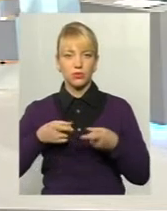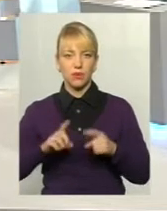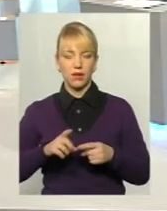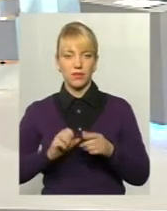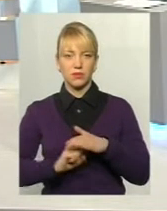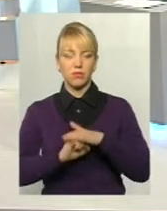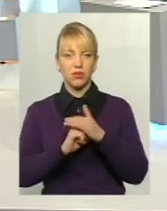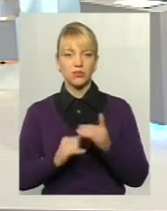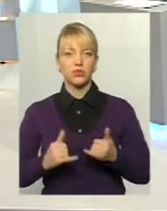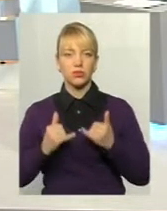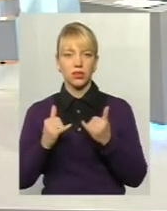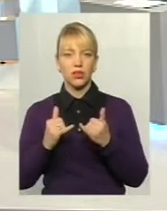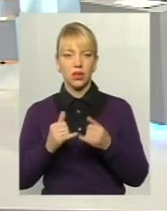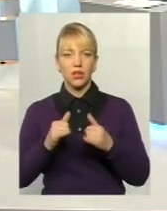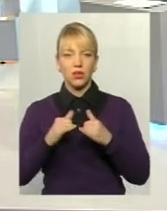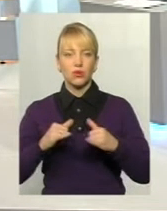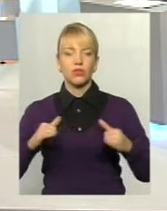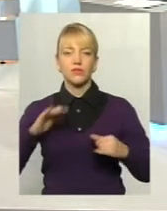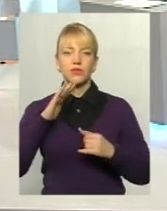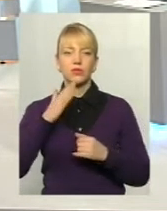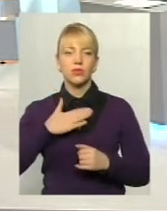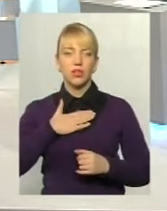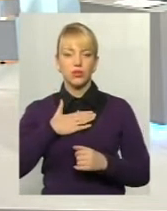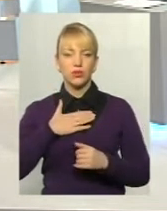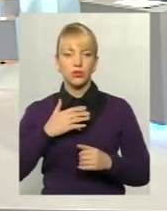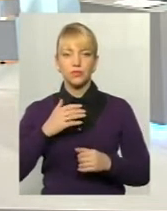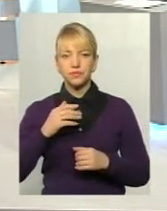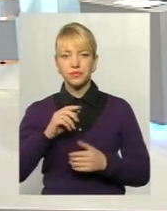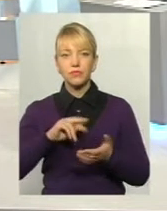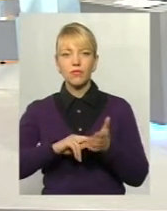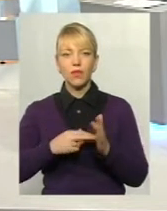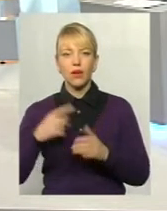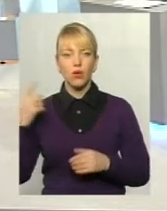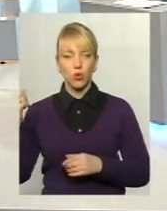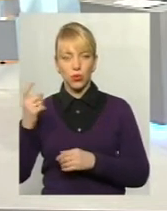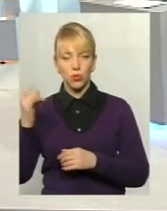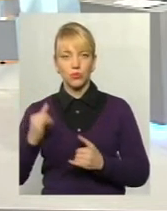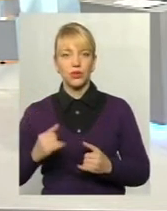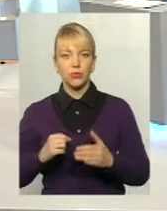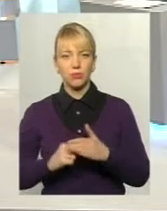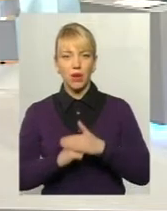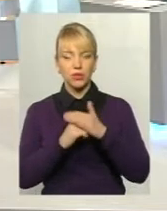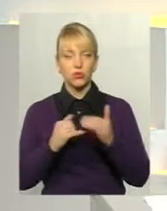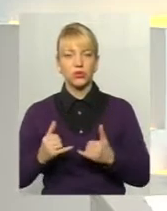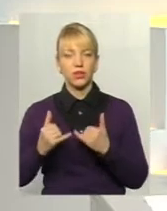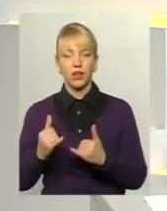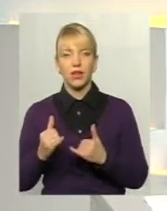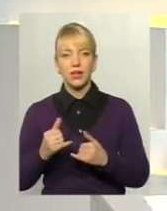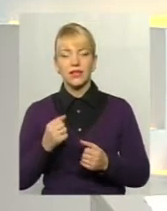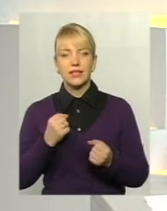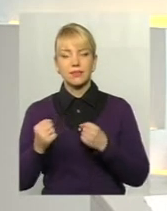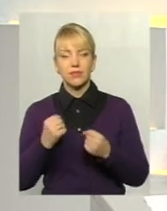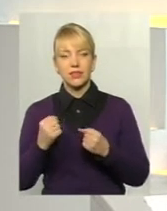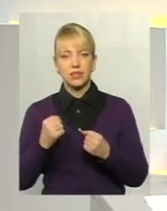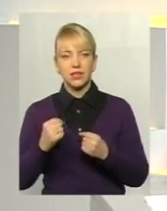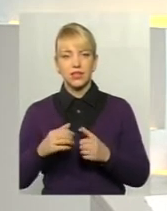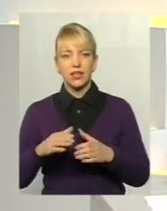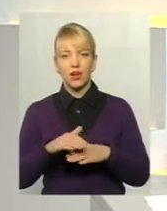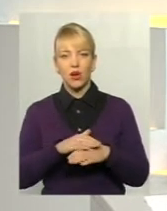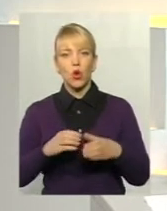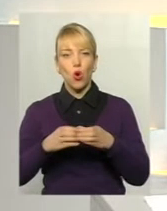для розвитку нашої економіки, базою для зміцнення громади і спроможності